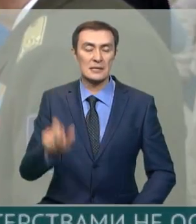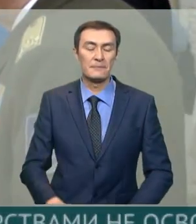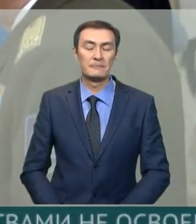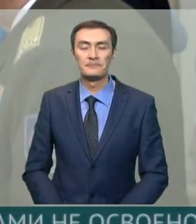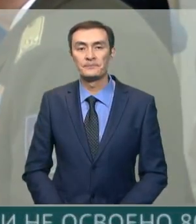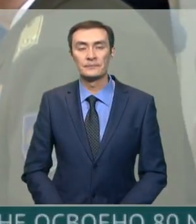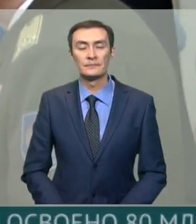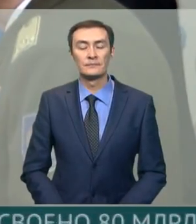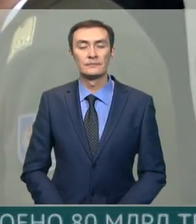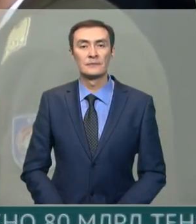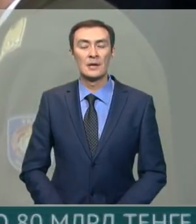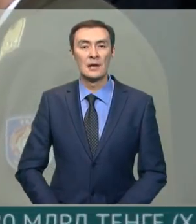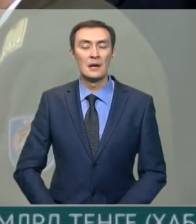Когда